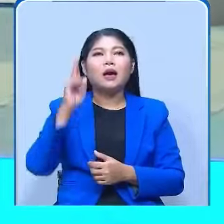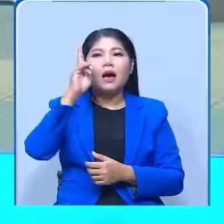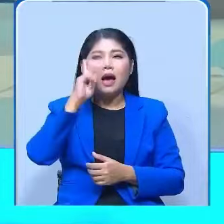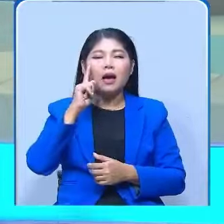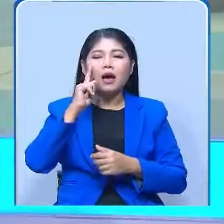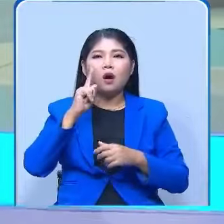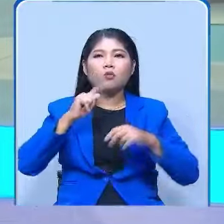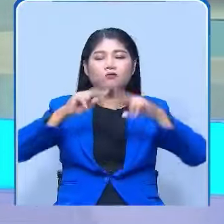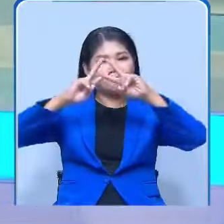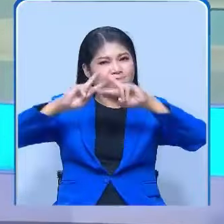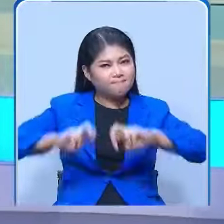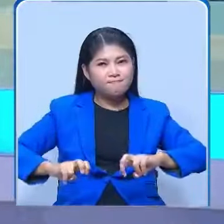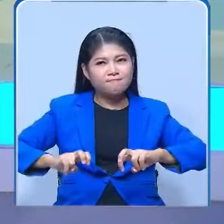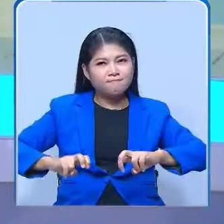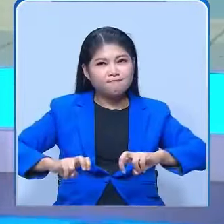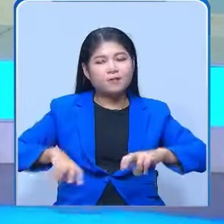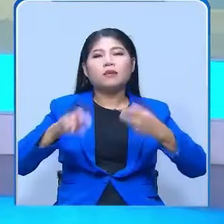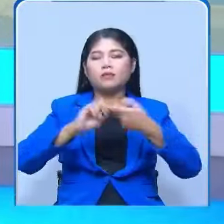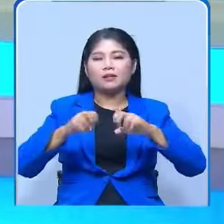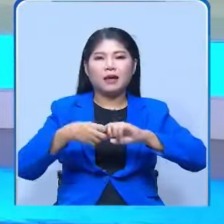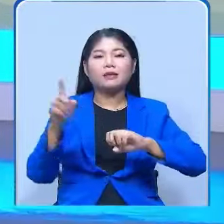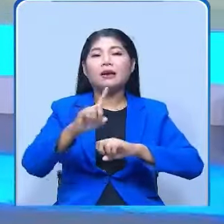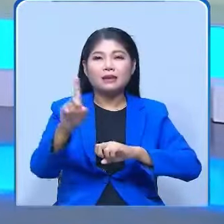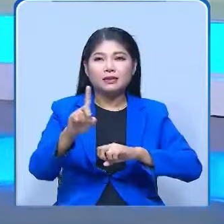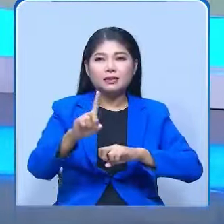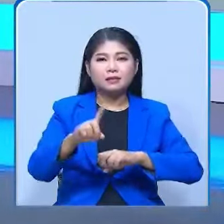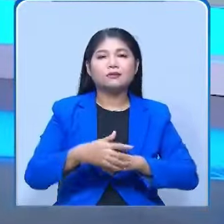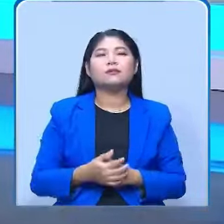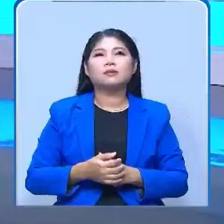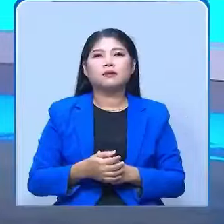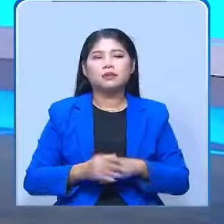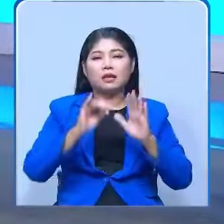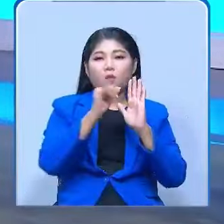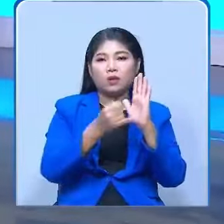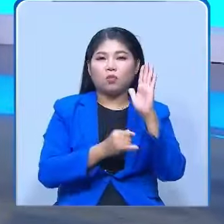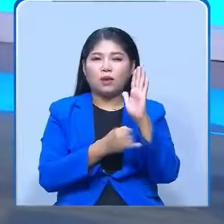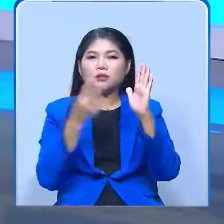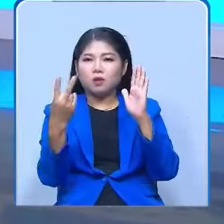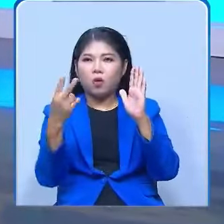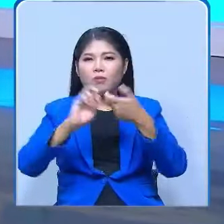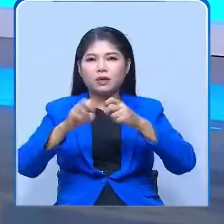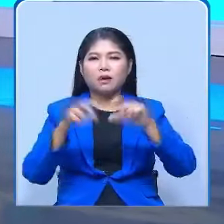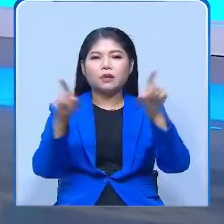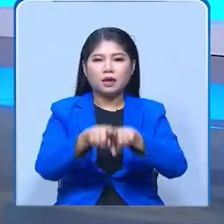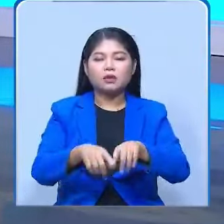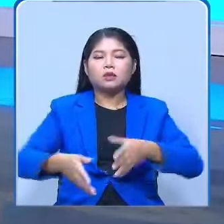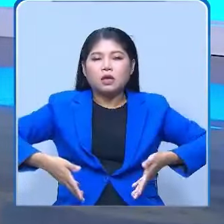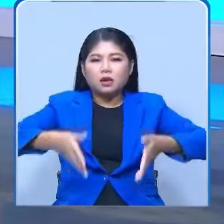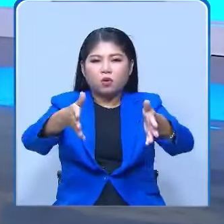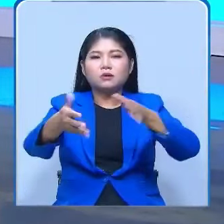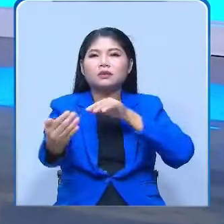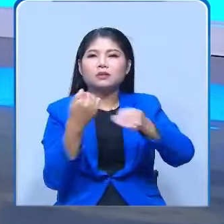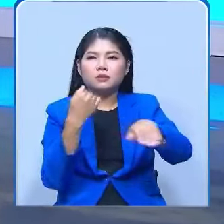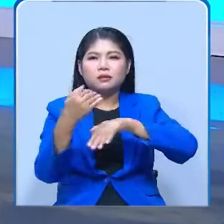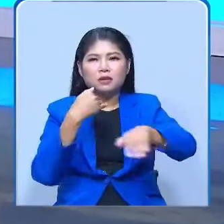องนี้ต้องขยายวันนี้เนี่ยความเดือดร้อนในหลายพื้นที่วันนี้อย่างน้อยๆเนี่ย2จังหวัดเดือดร้อนเรื่องเดียวกัน ค่ะ ถนนหนทางนะคะคุณ